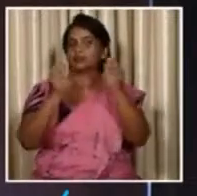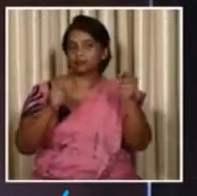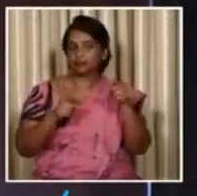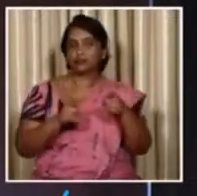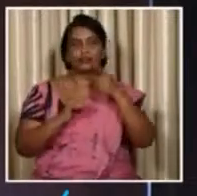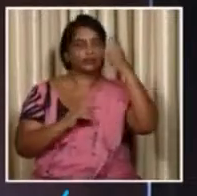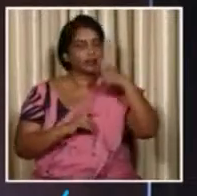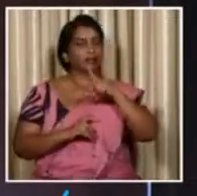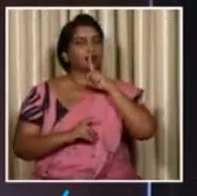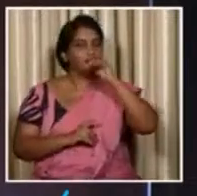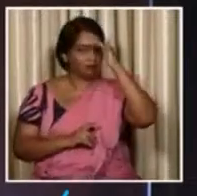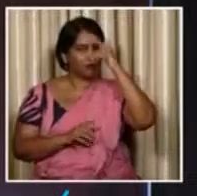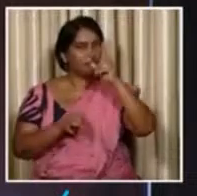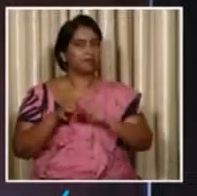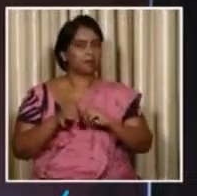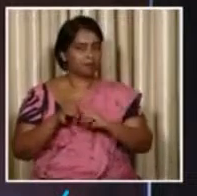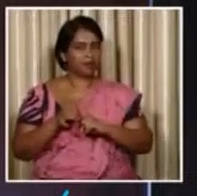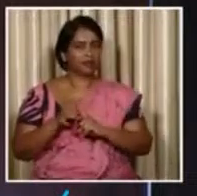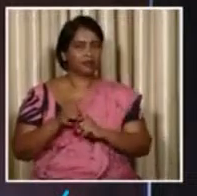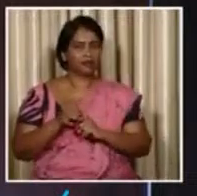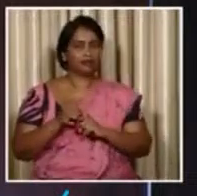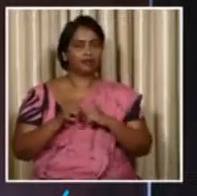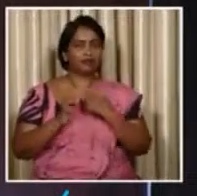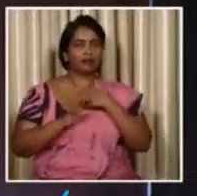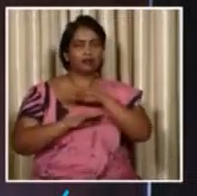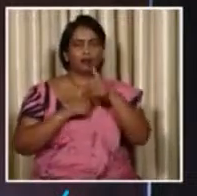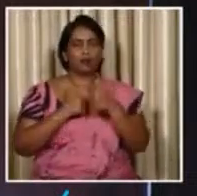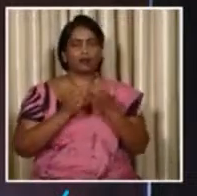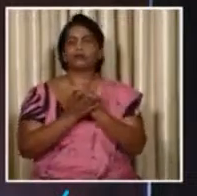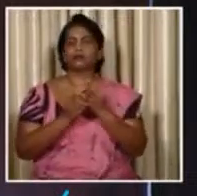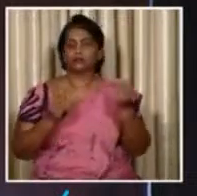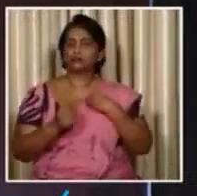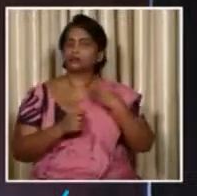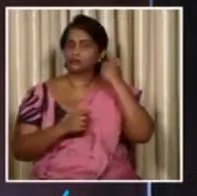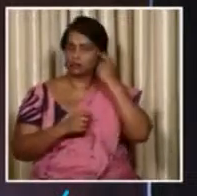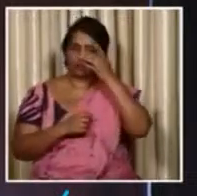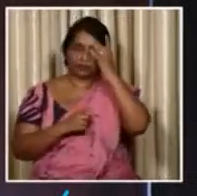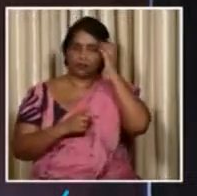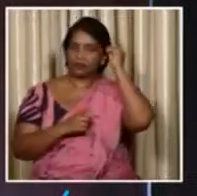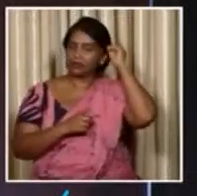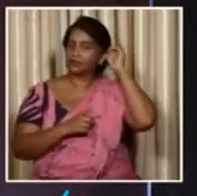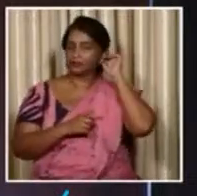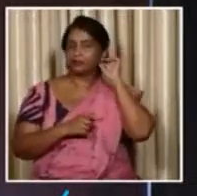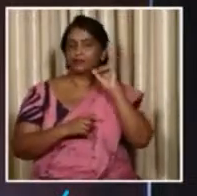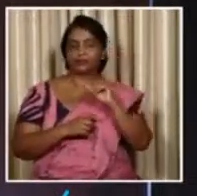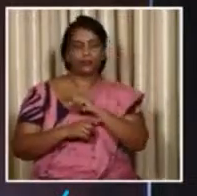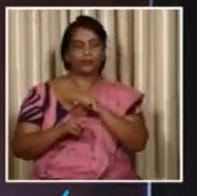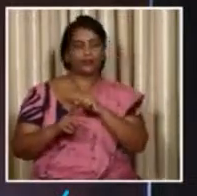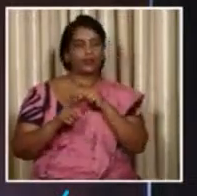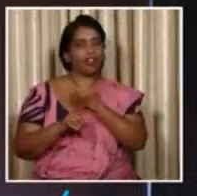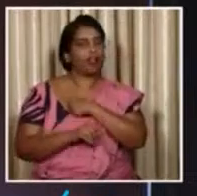නියෝජ්‍ය නායක මේ කතානායකතුමා ප්‍රශ්නේ සජාචාරයේ පිරිහිලා. මේ මට මතක් වුණා අර කාගම